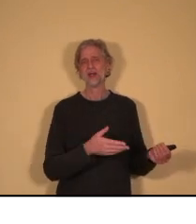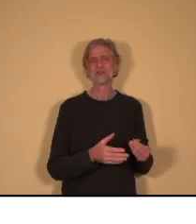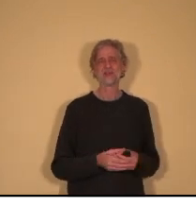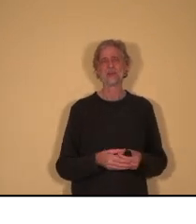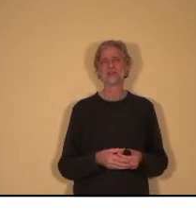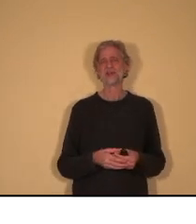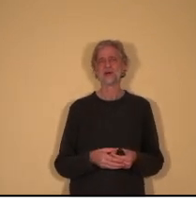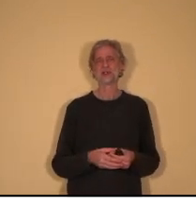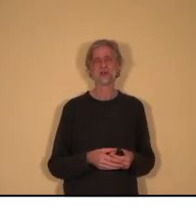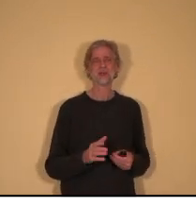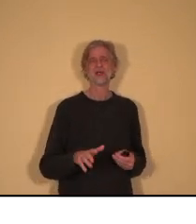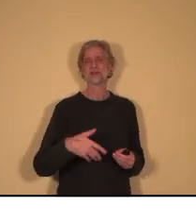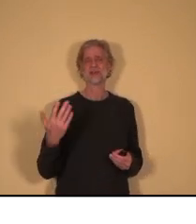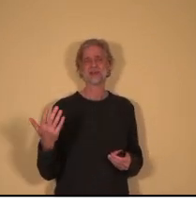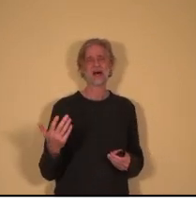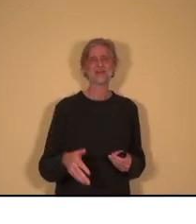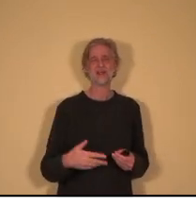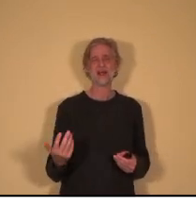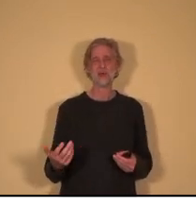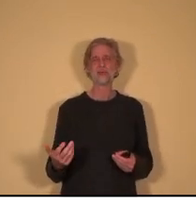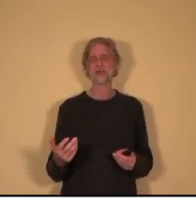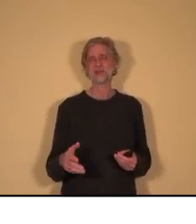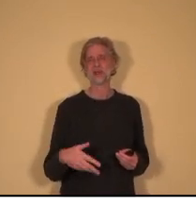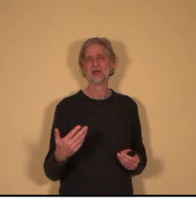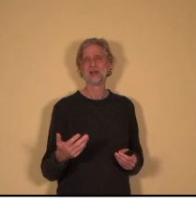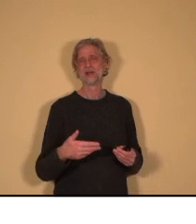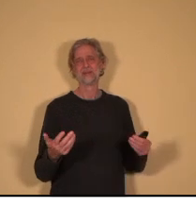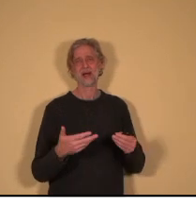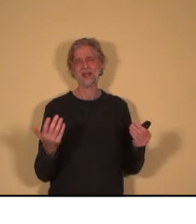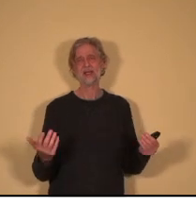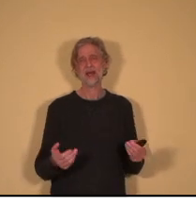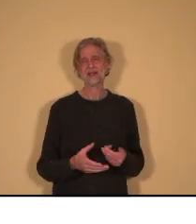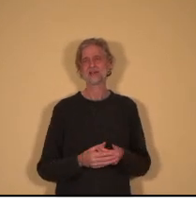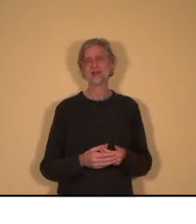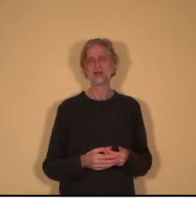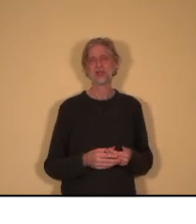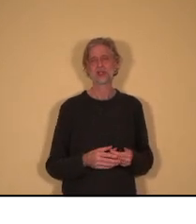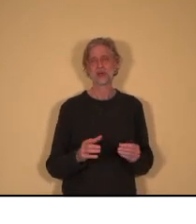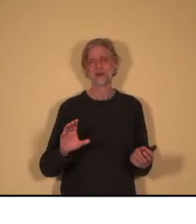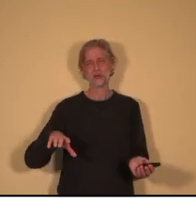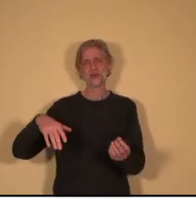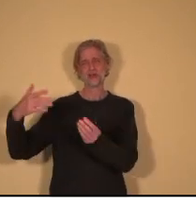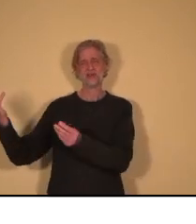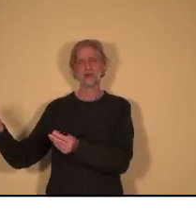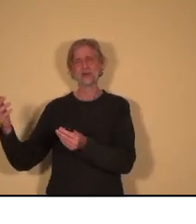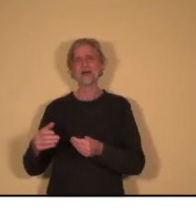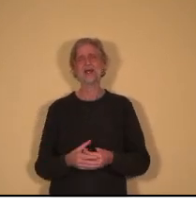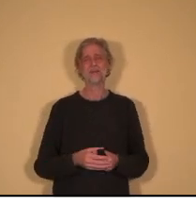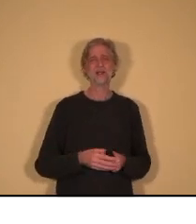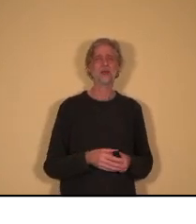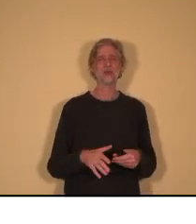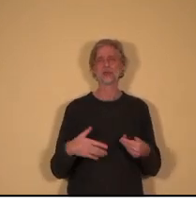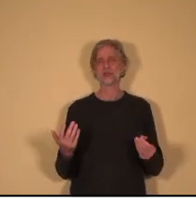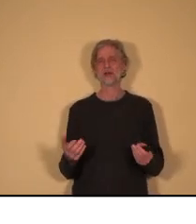nur 21% Sauerstoff. Das heißt, das meiste in der Luft ist ja inertes Stickstoff, was unser CO2